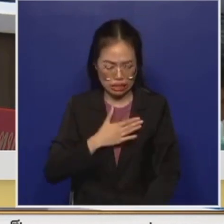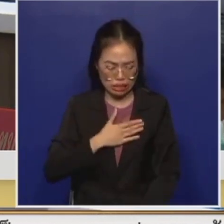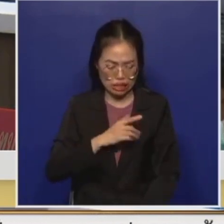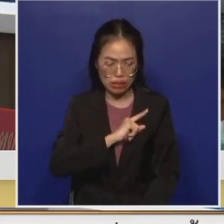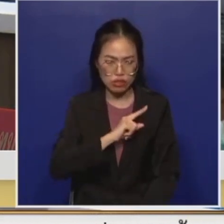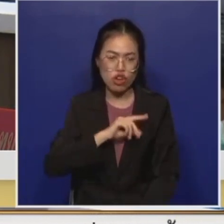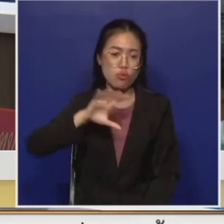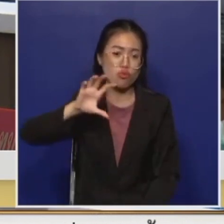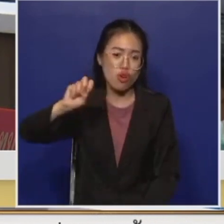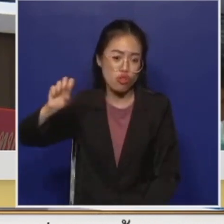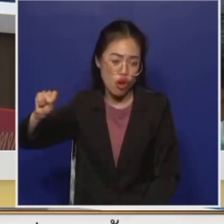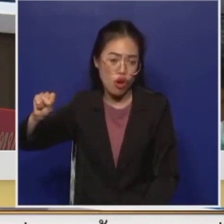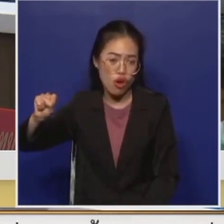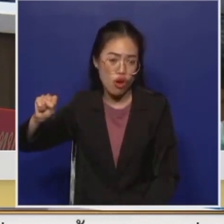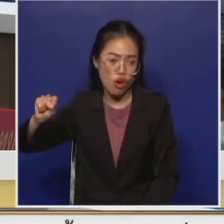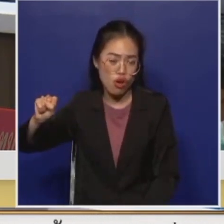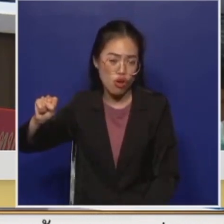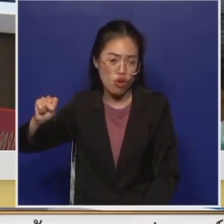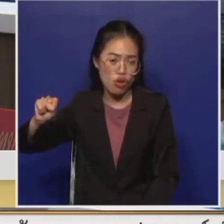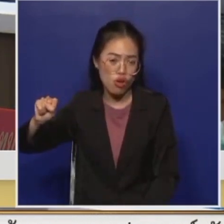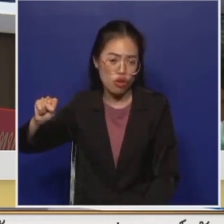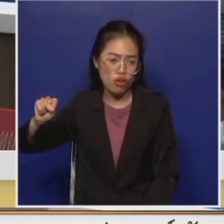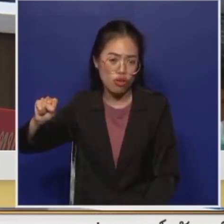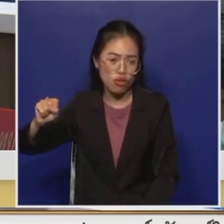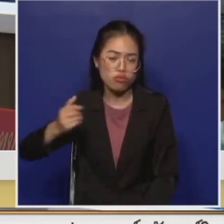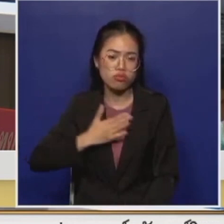เป็นหน้าที่ในบทบาของสมาชิสภาพูแทรศสดร